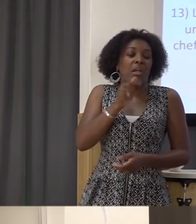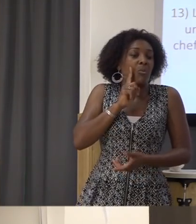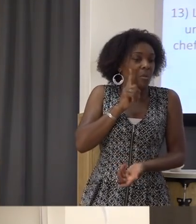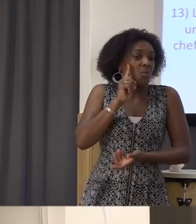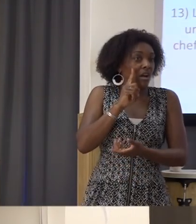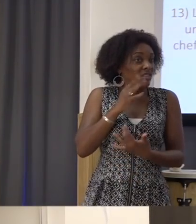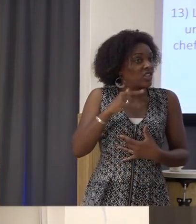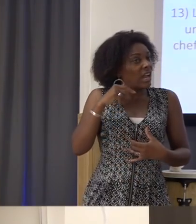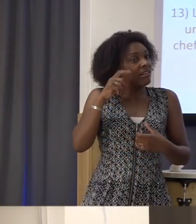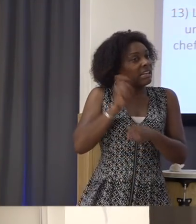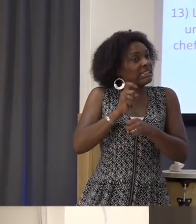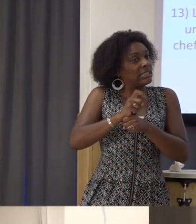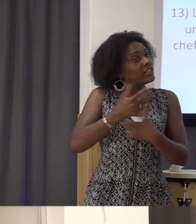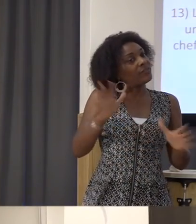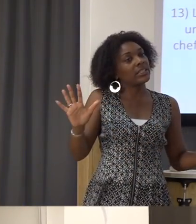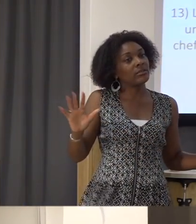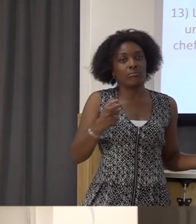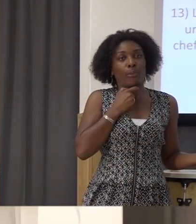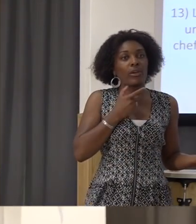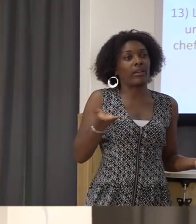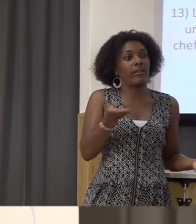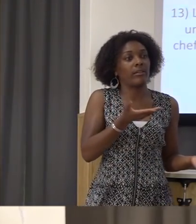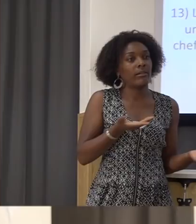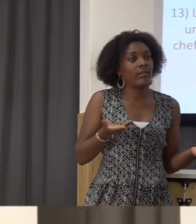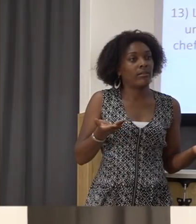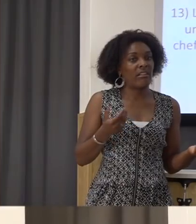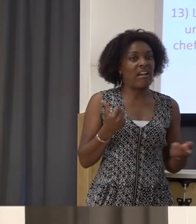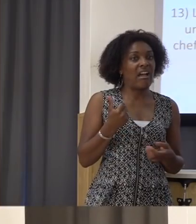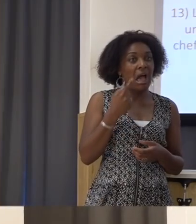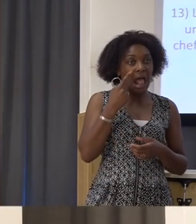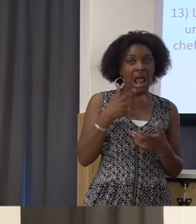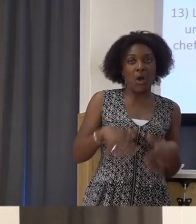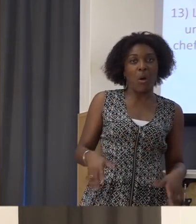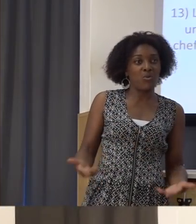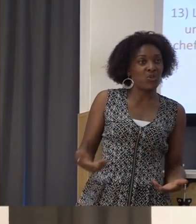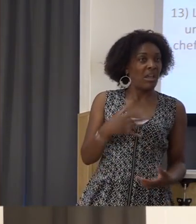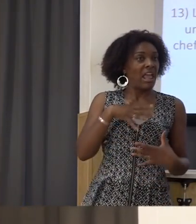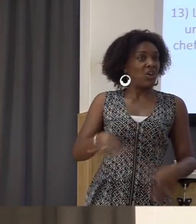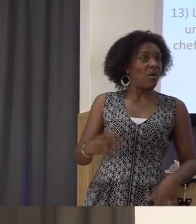Alléluia. Ah oui, c'est parce qu'elle a porté une robe, voilà.